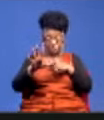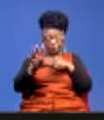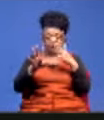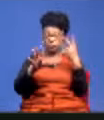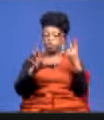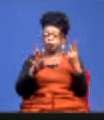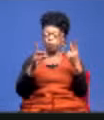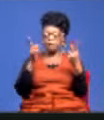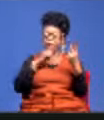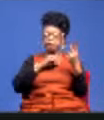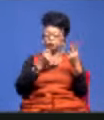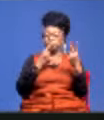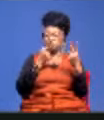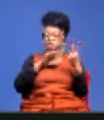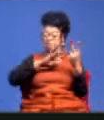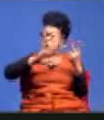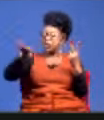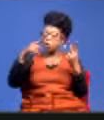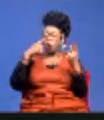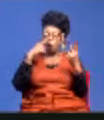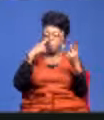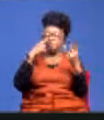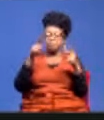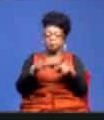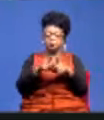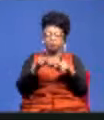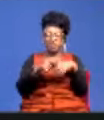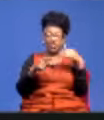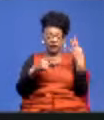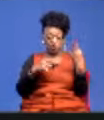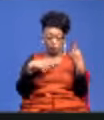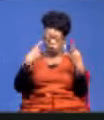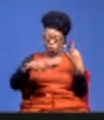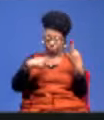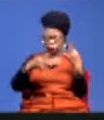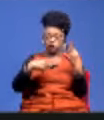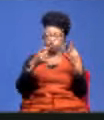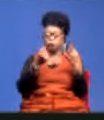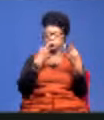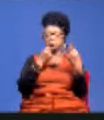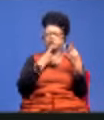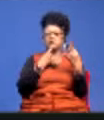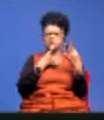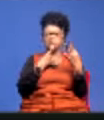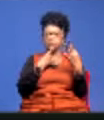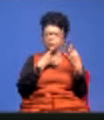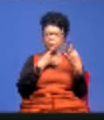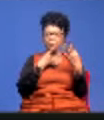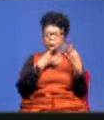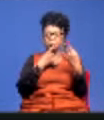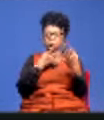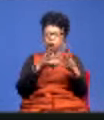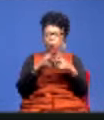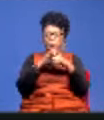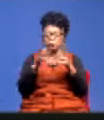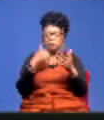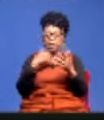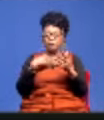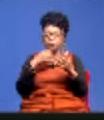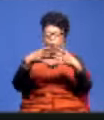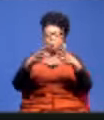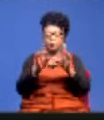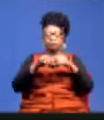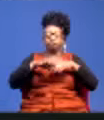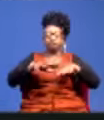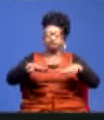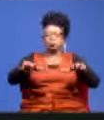wamekamilisha matibabu na kurejea nyumbani, huku wagonjwa watatu wakisalia hospitalini. We will probably start having community transmission. We